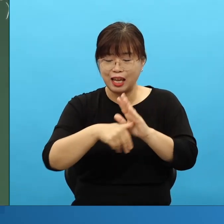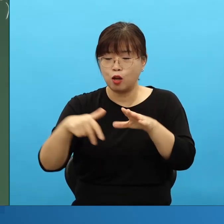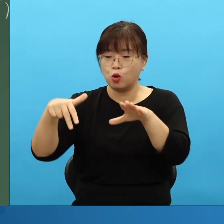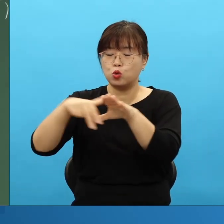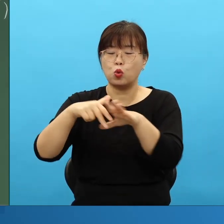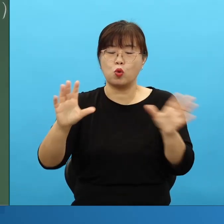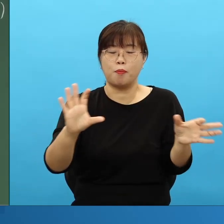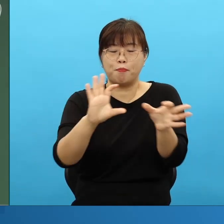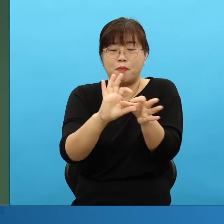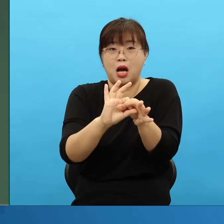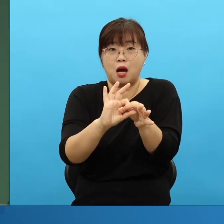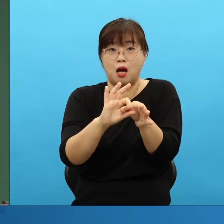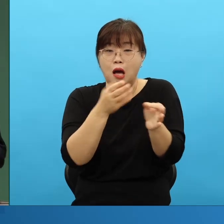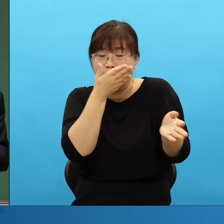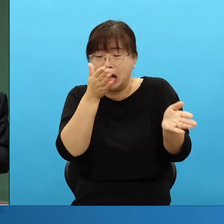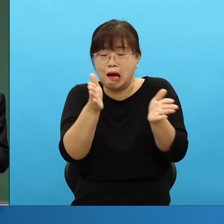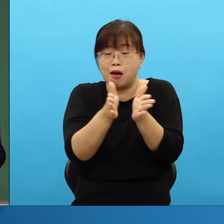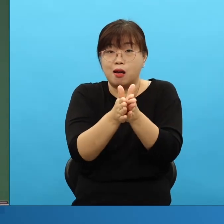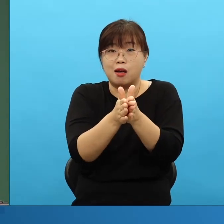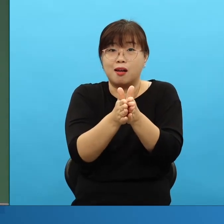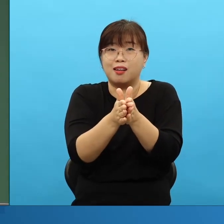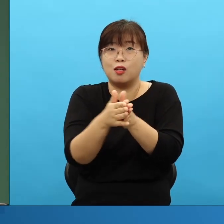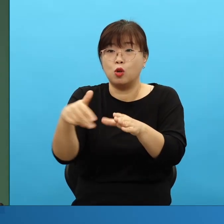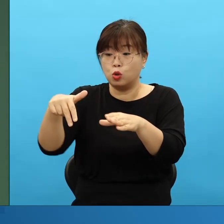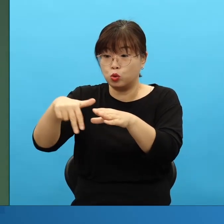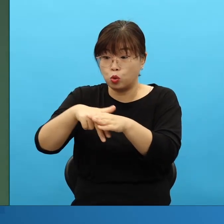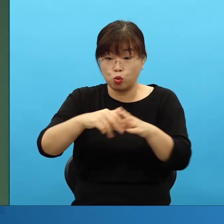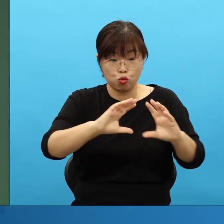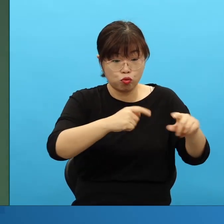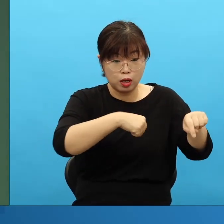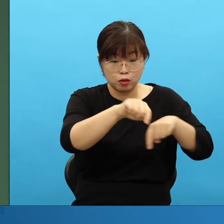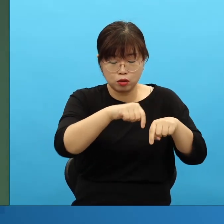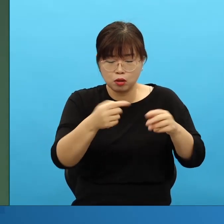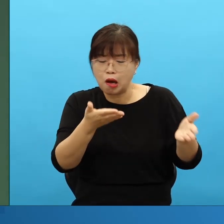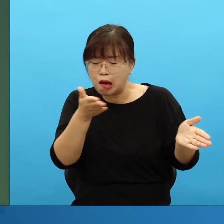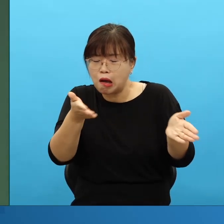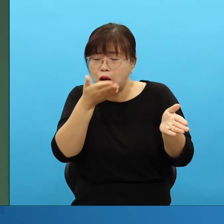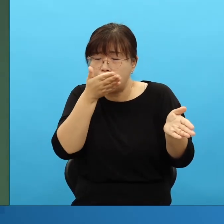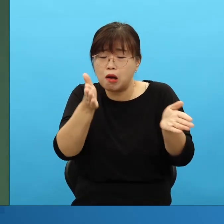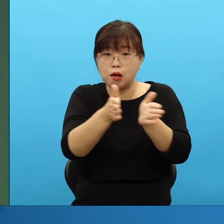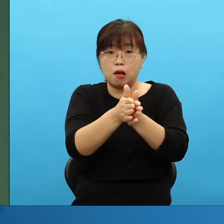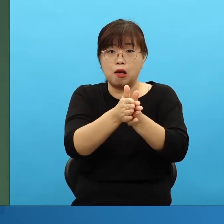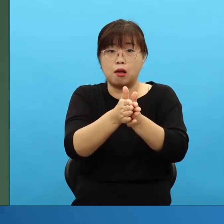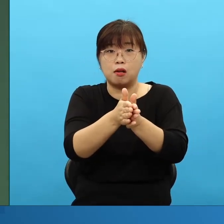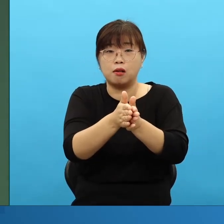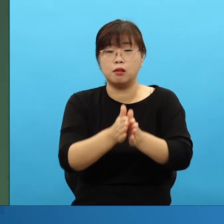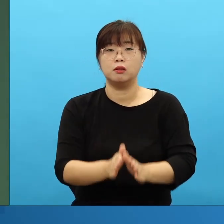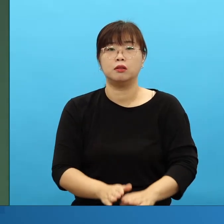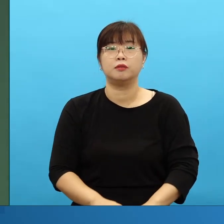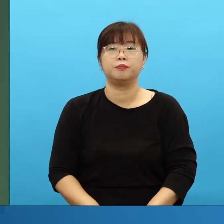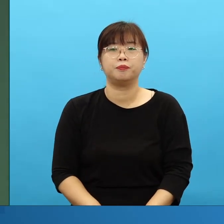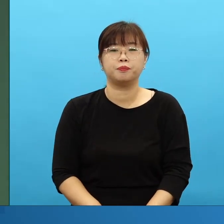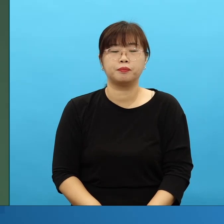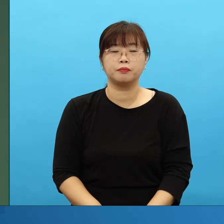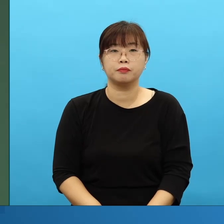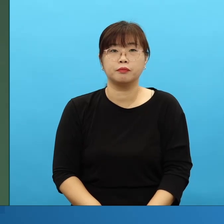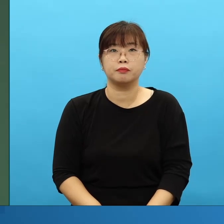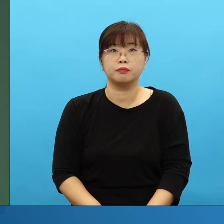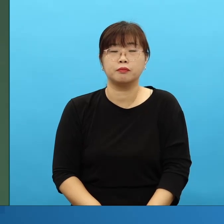didn't have separate elections, and so we see that their national politics had a direct correlation with their religion. 이러다